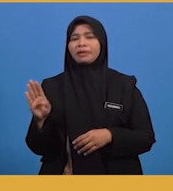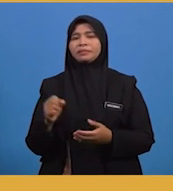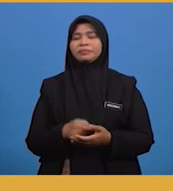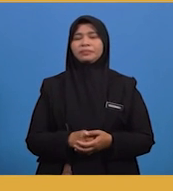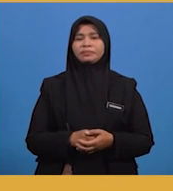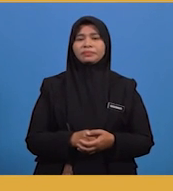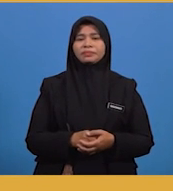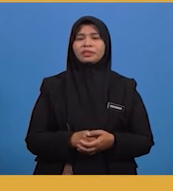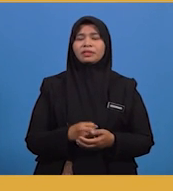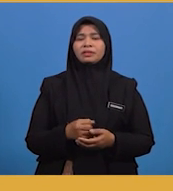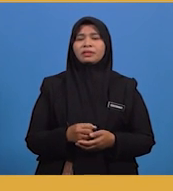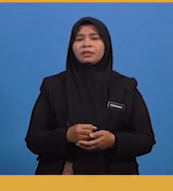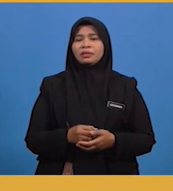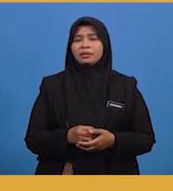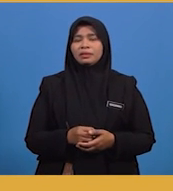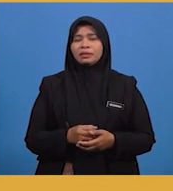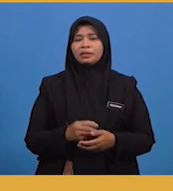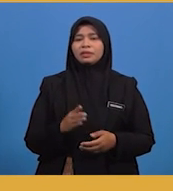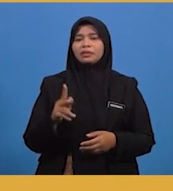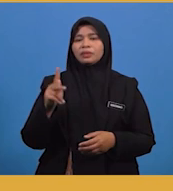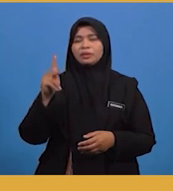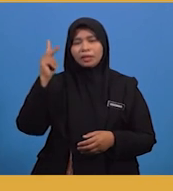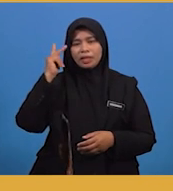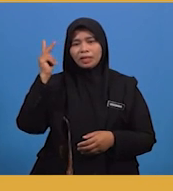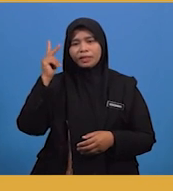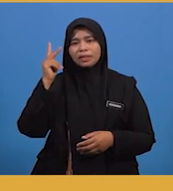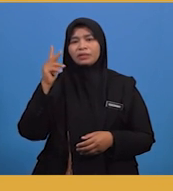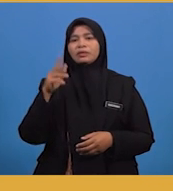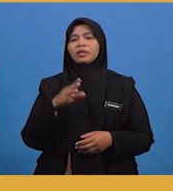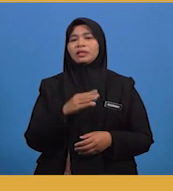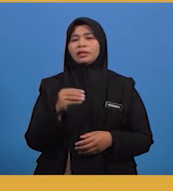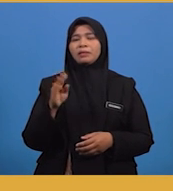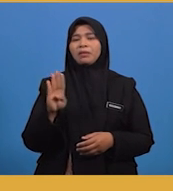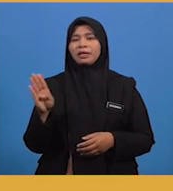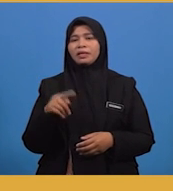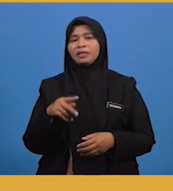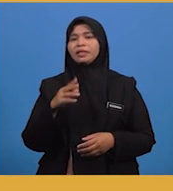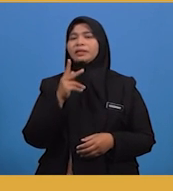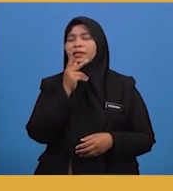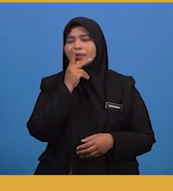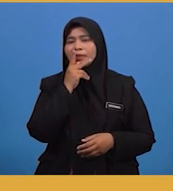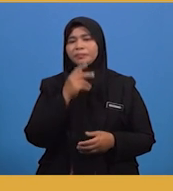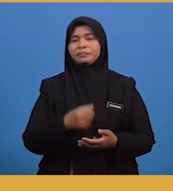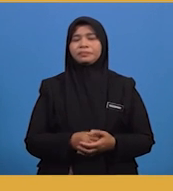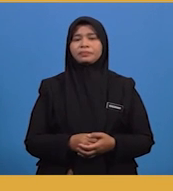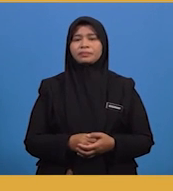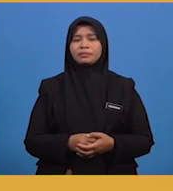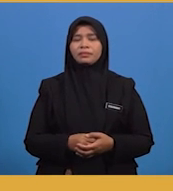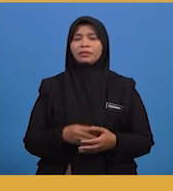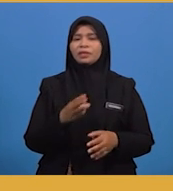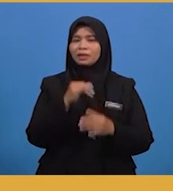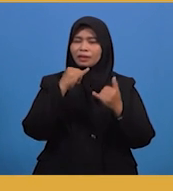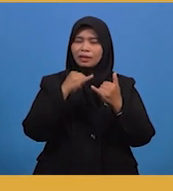Kelantan, dan di bahagian pantai barat di Jitra Kedah. Kemudian berakhir di